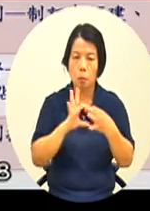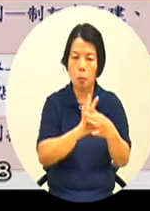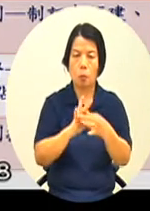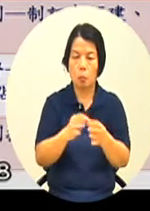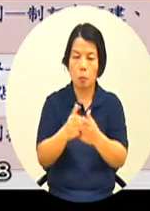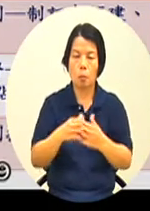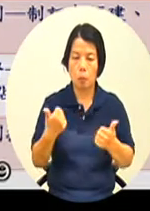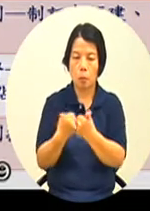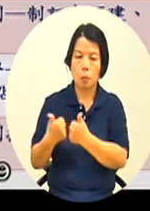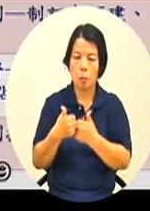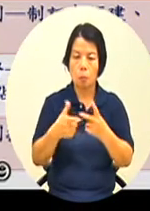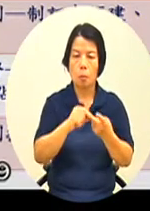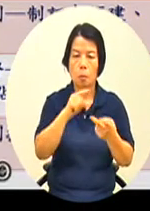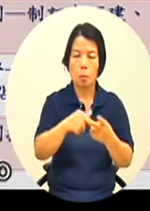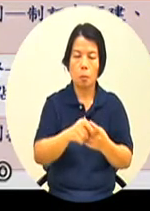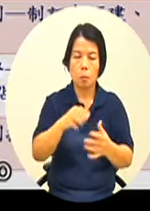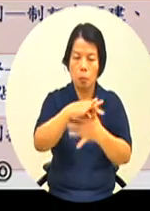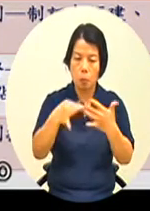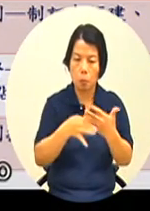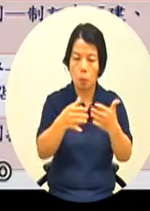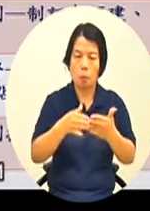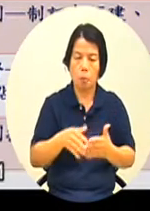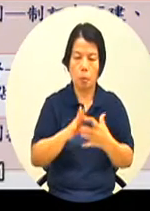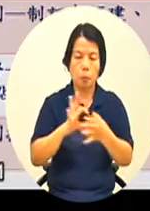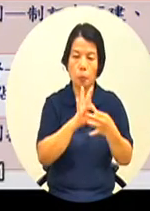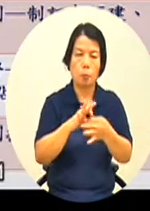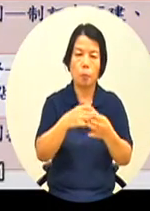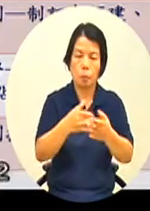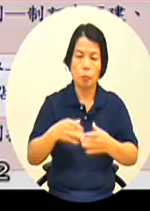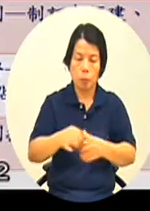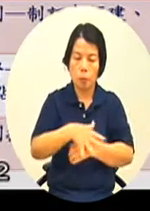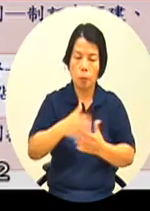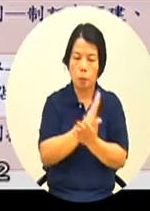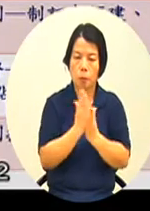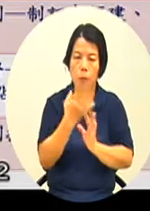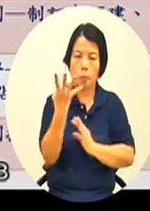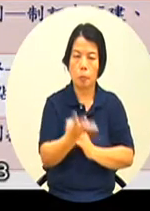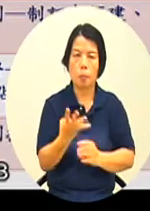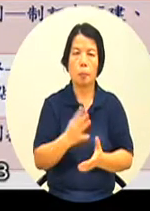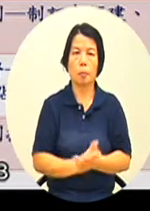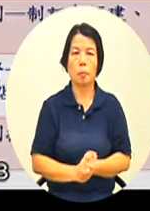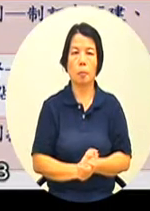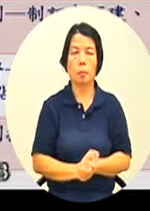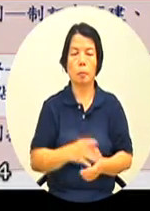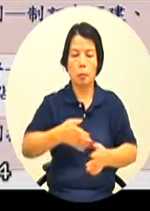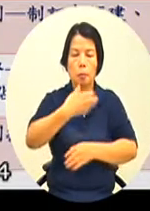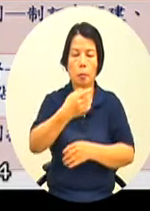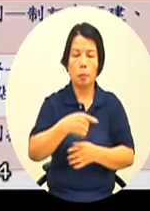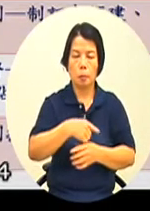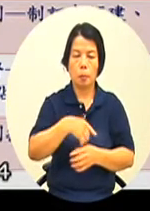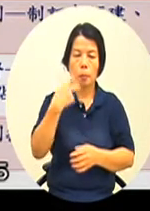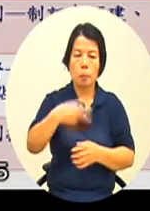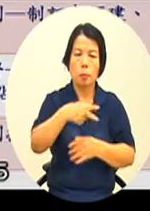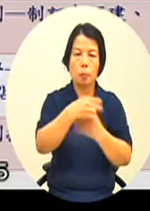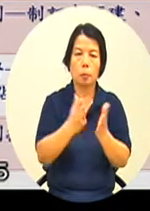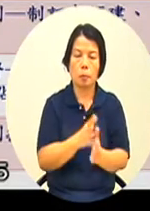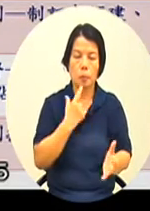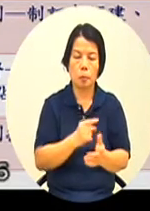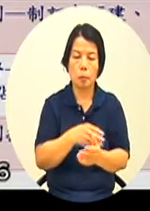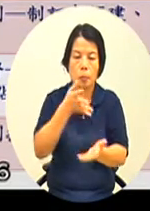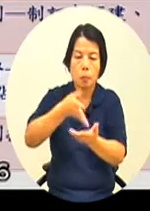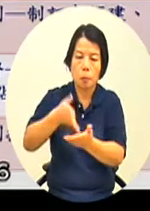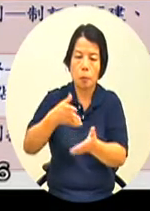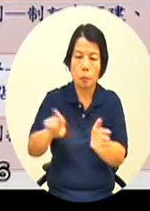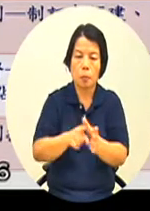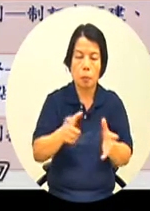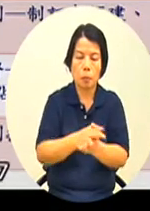的议题以及办理流程有关的建议等事项，然后来办理建管联能建检论坛，里面将